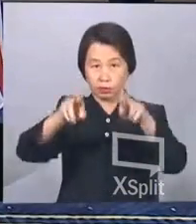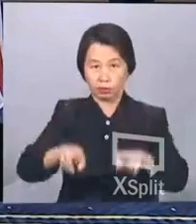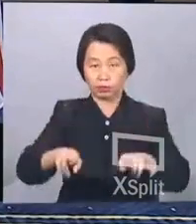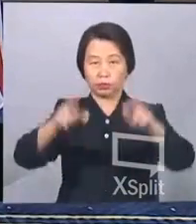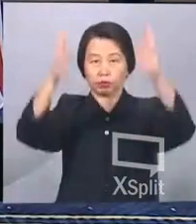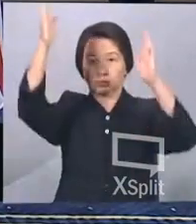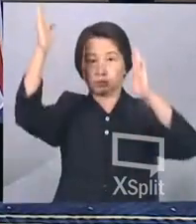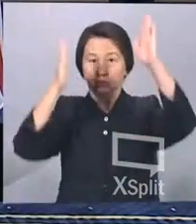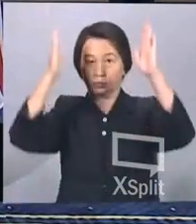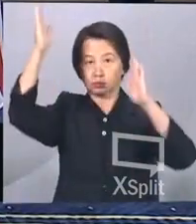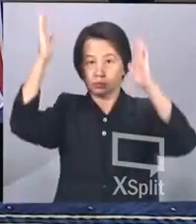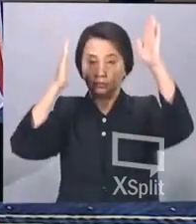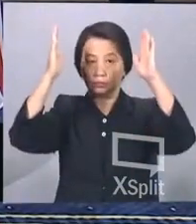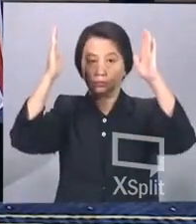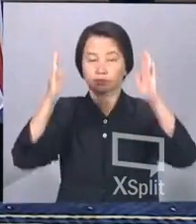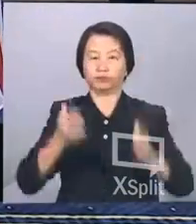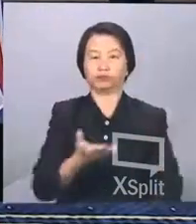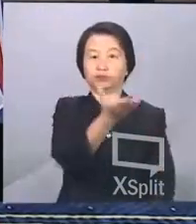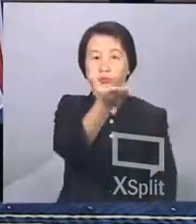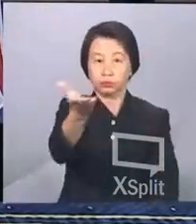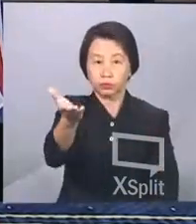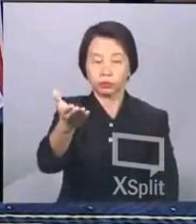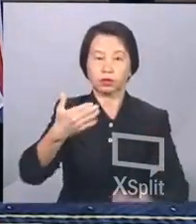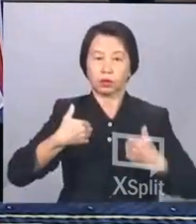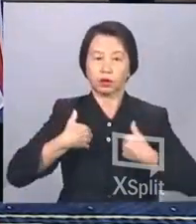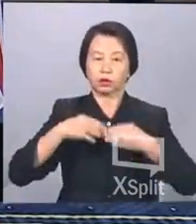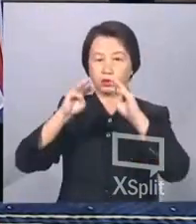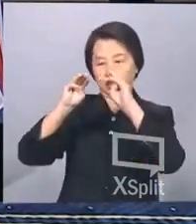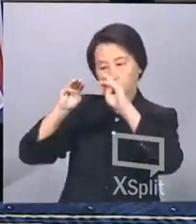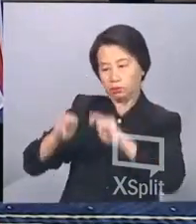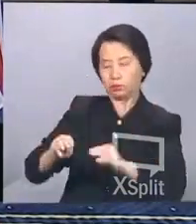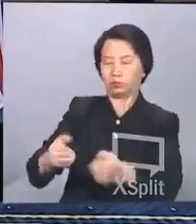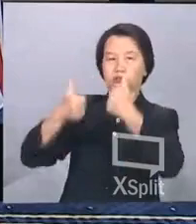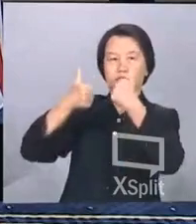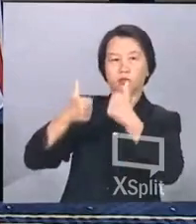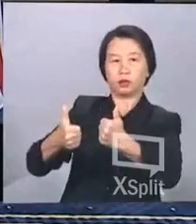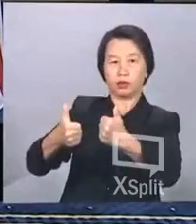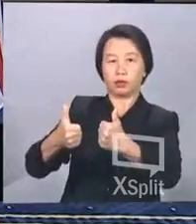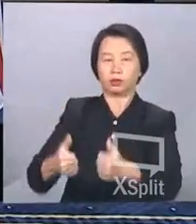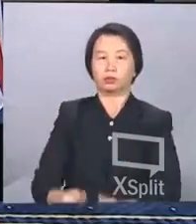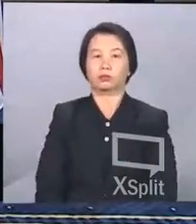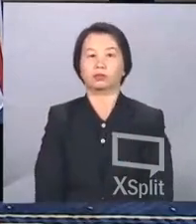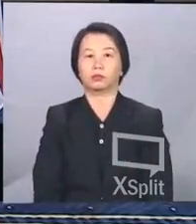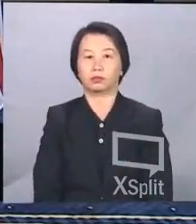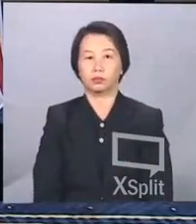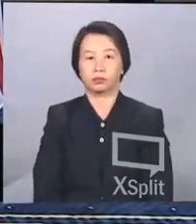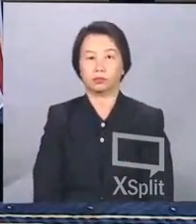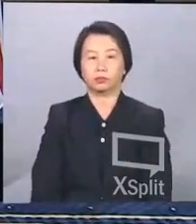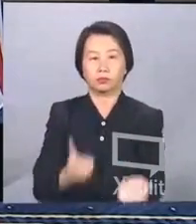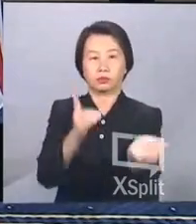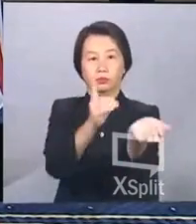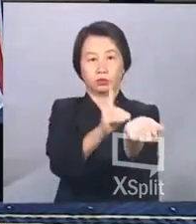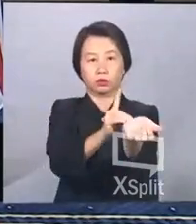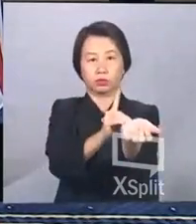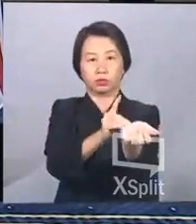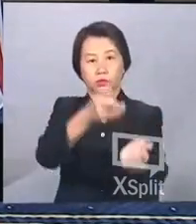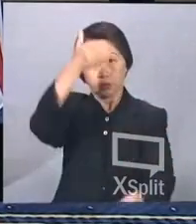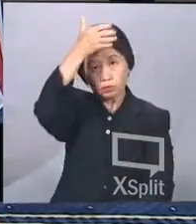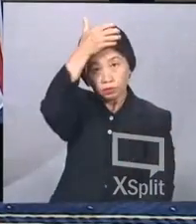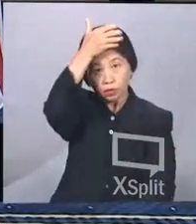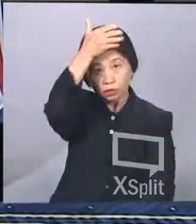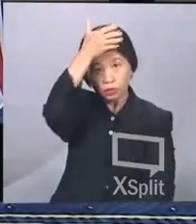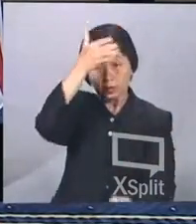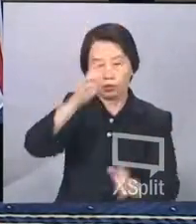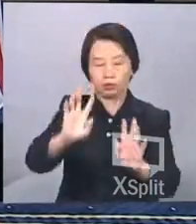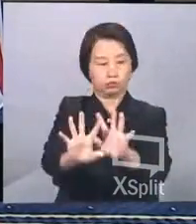Malaysia Anda adalah manusia yang hebat The Doctor dan jerawat yang